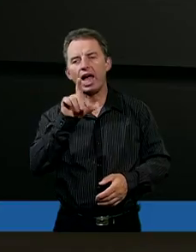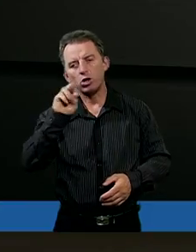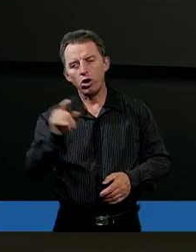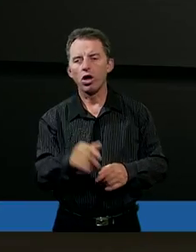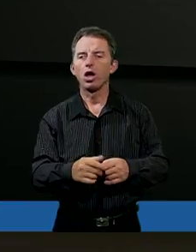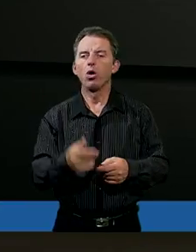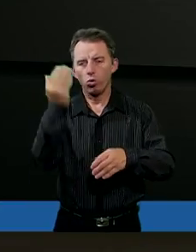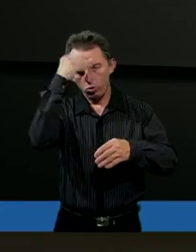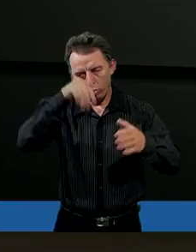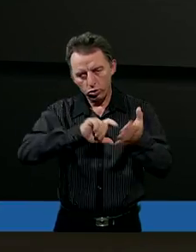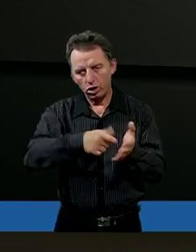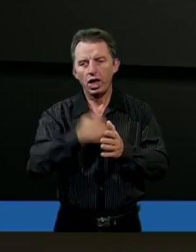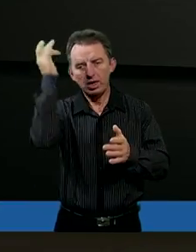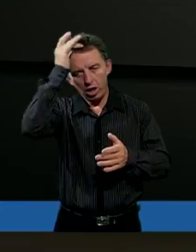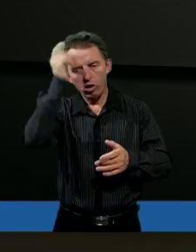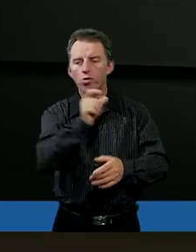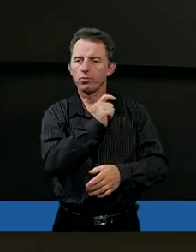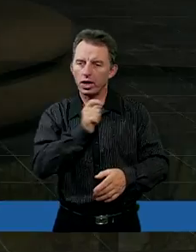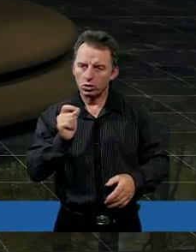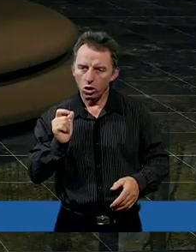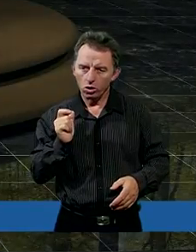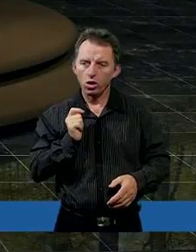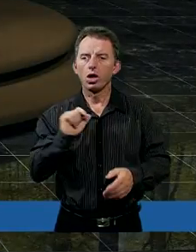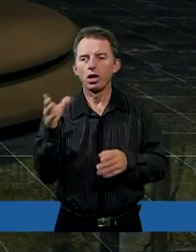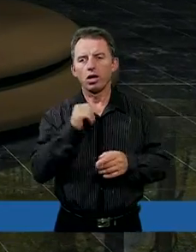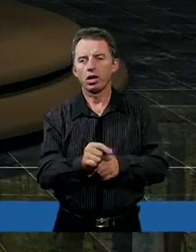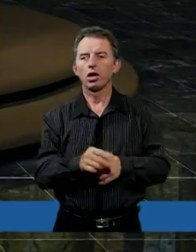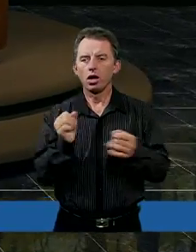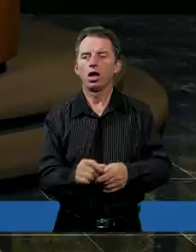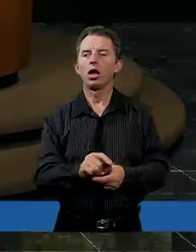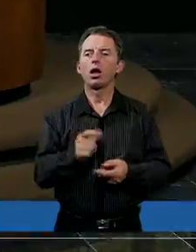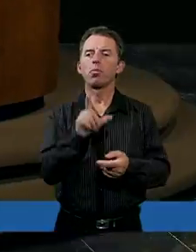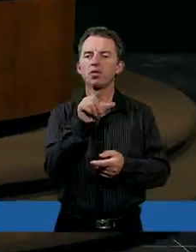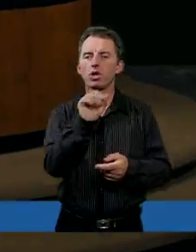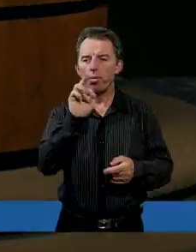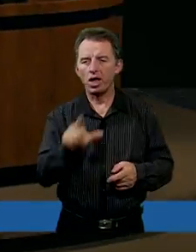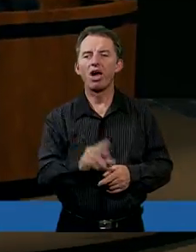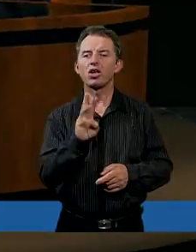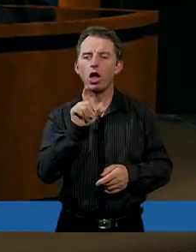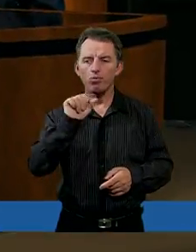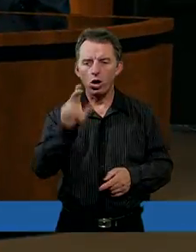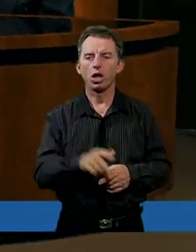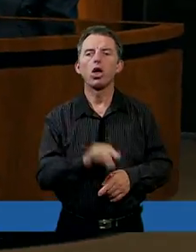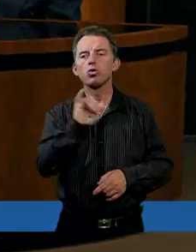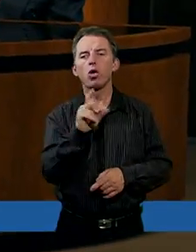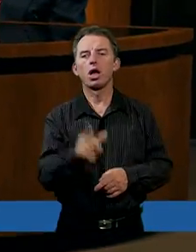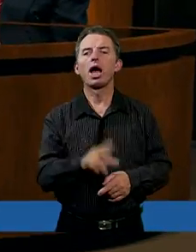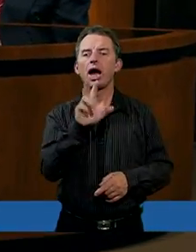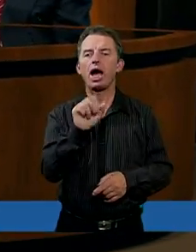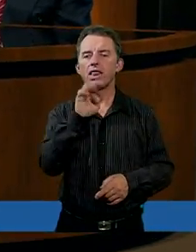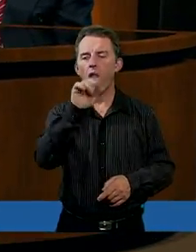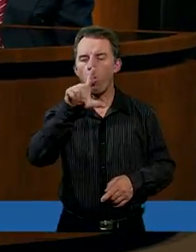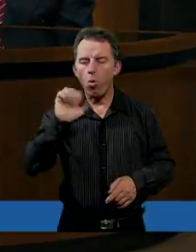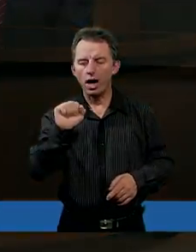uczelni, w której gościmy, teologów, pastorów. Ze mną są dzisiaj Zdzisław Ples, Władysław Polok i Julian